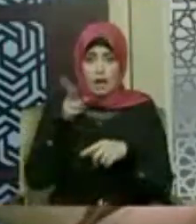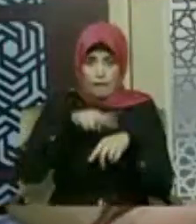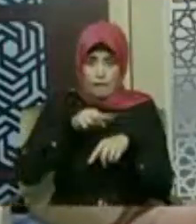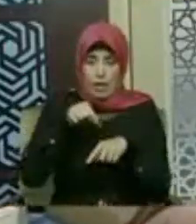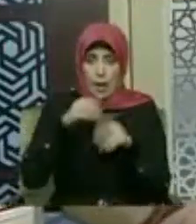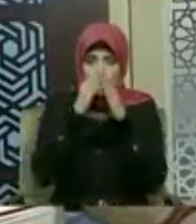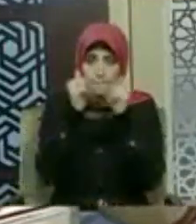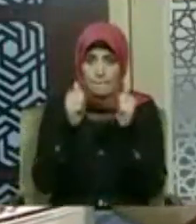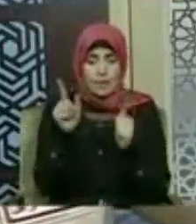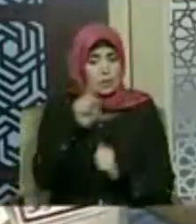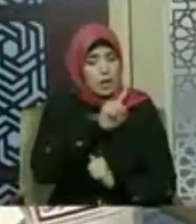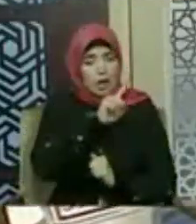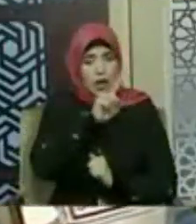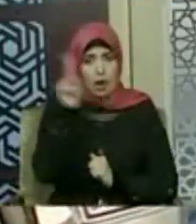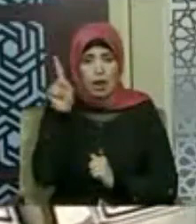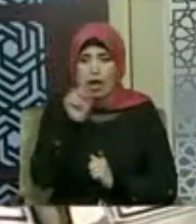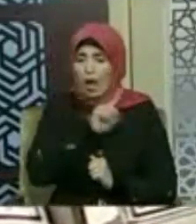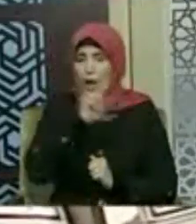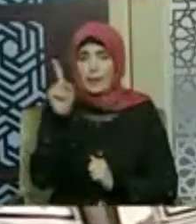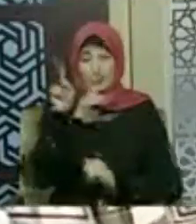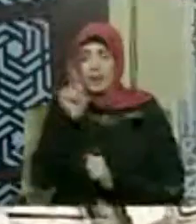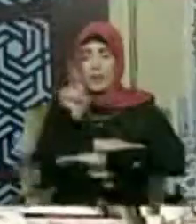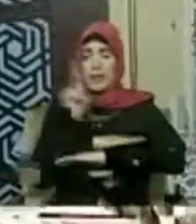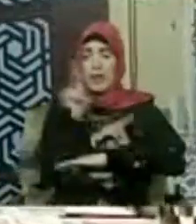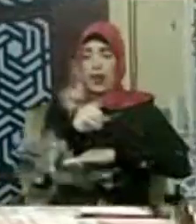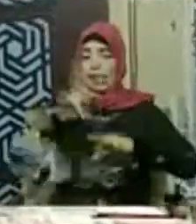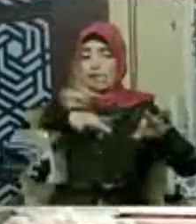تمارس إلا السياسة النظيفة